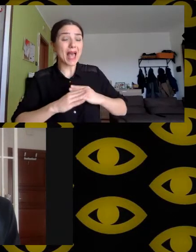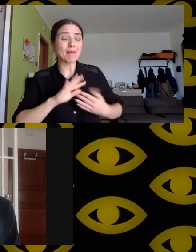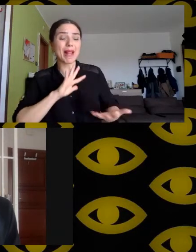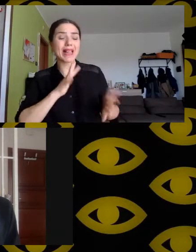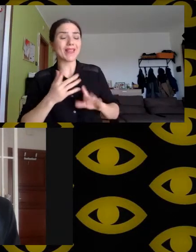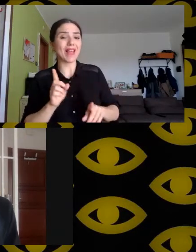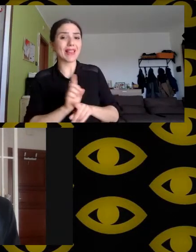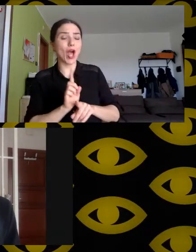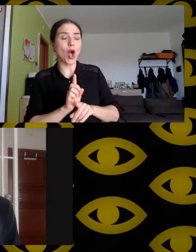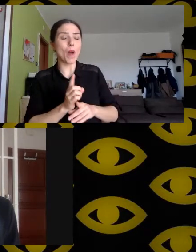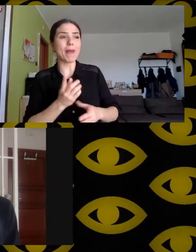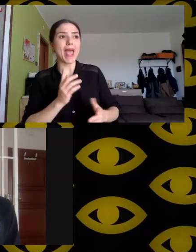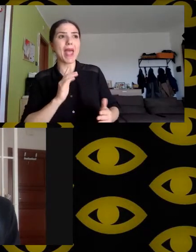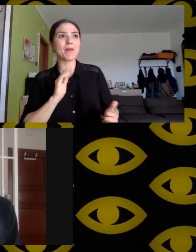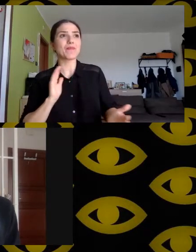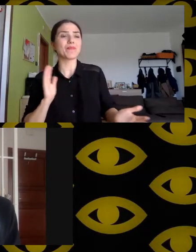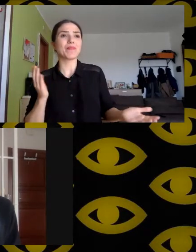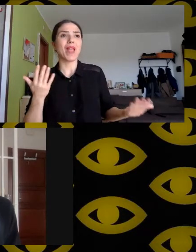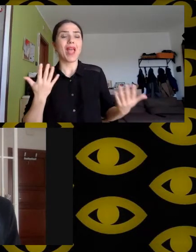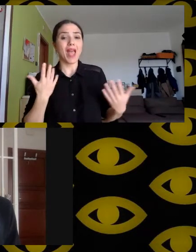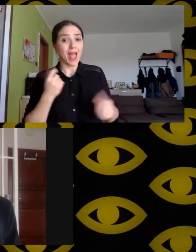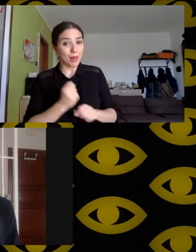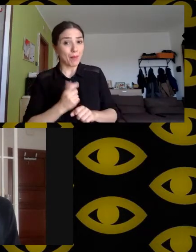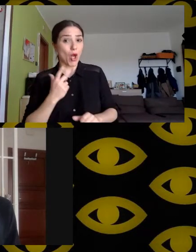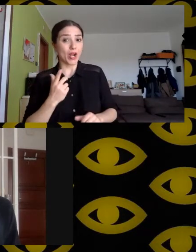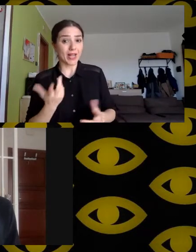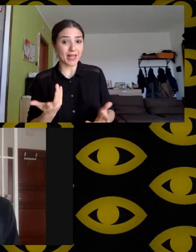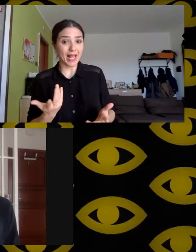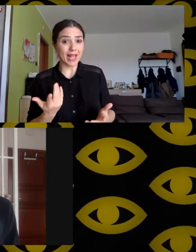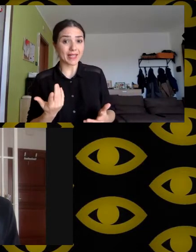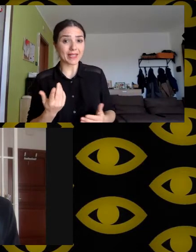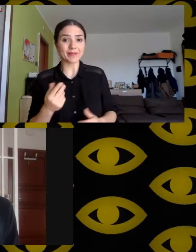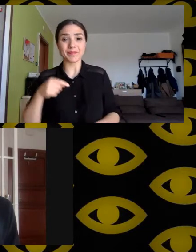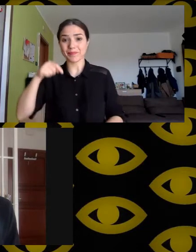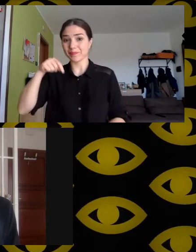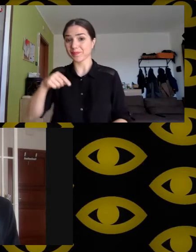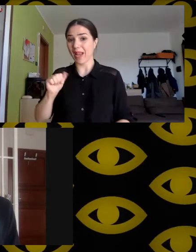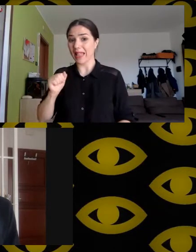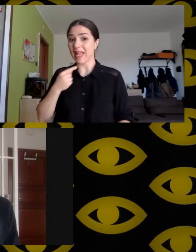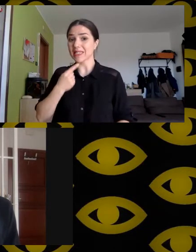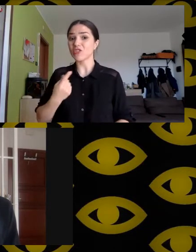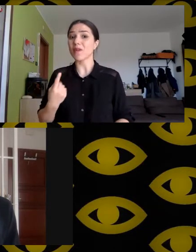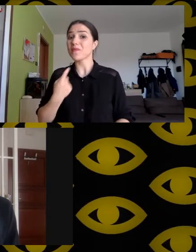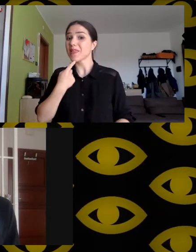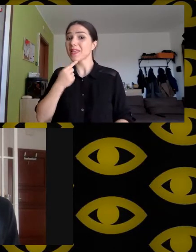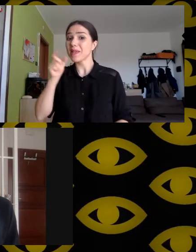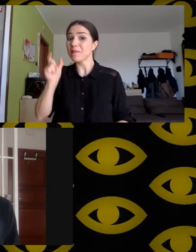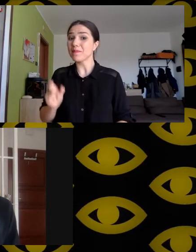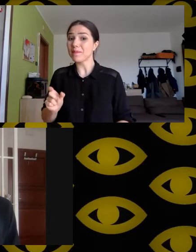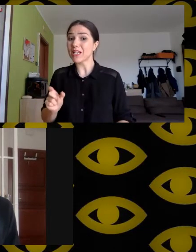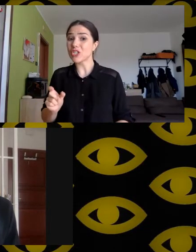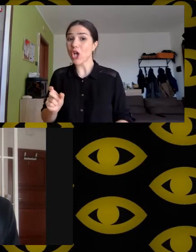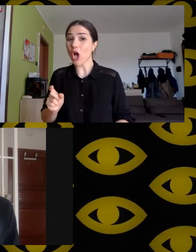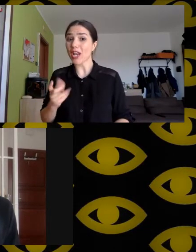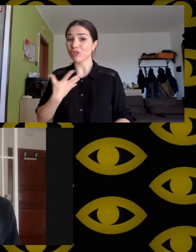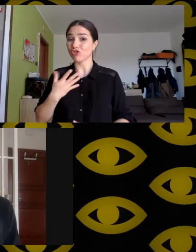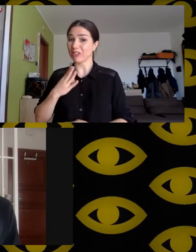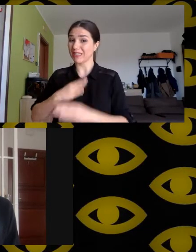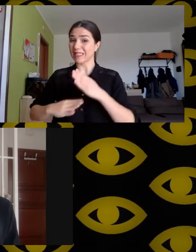paralimpico, mi permetto di dire che le persone che hanno una disabilità e decidono di non rimanere disabili ma